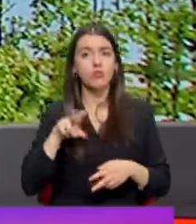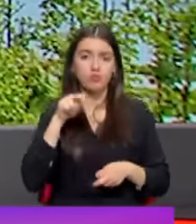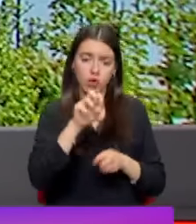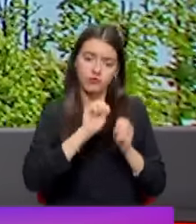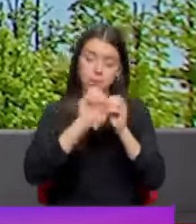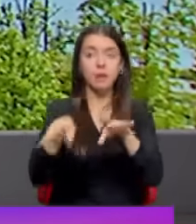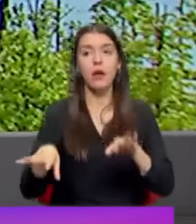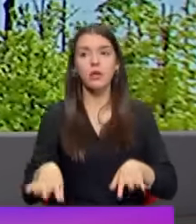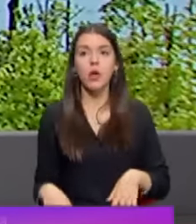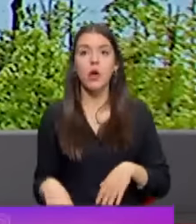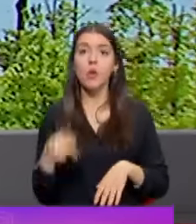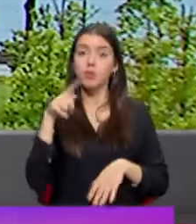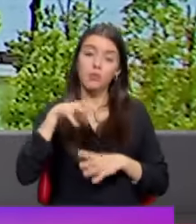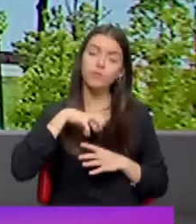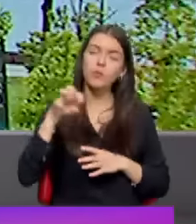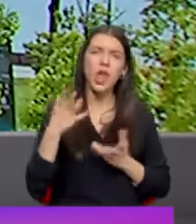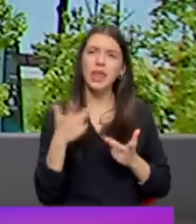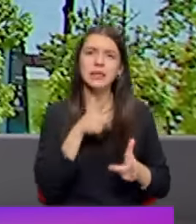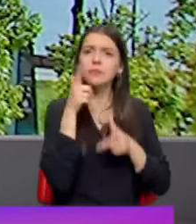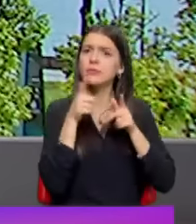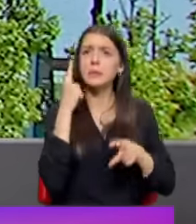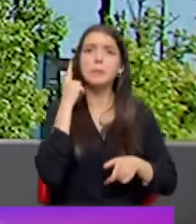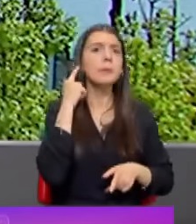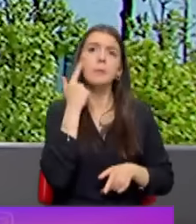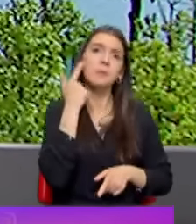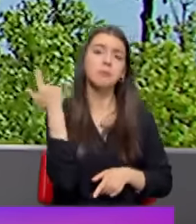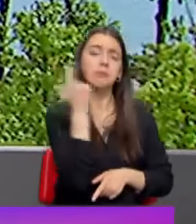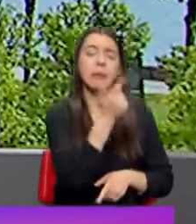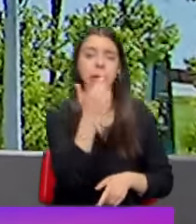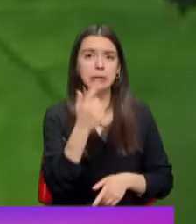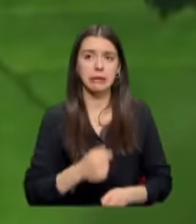Bakın bölgeden nasıl bir ses yükseldi konuyla alakalı.